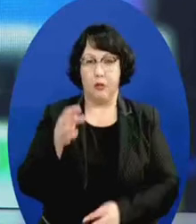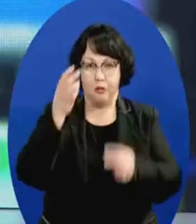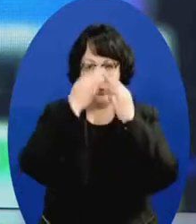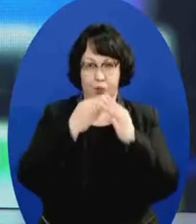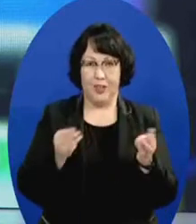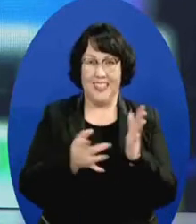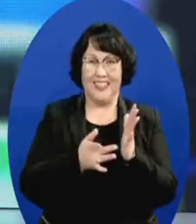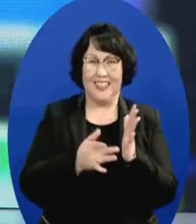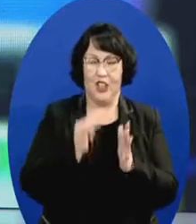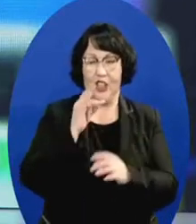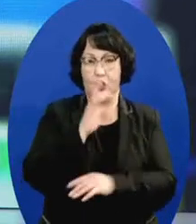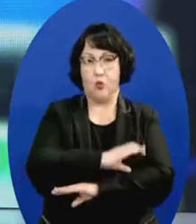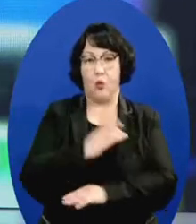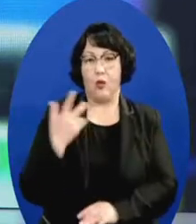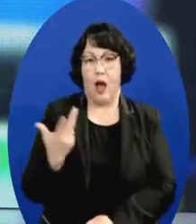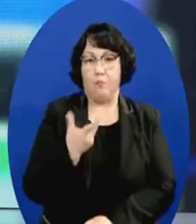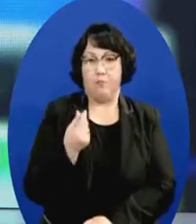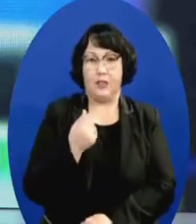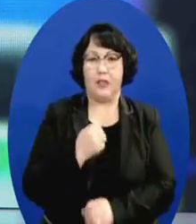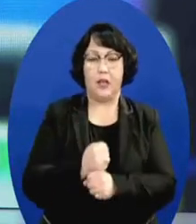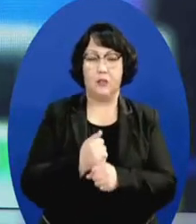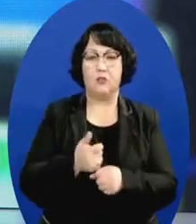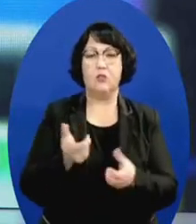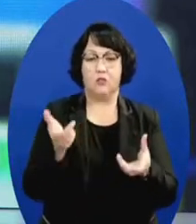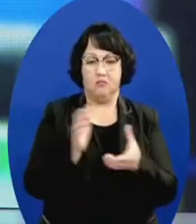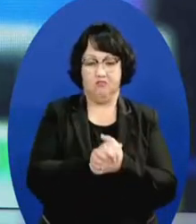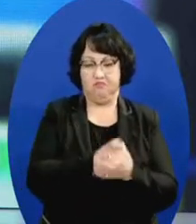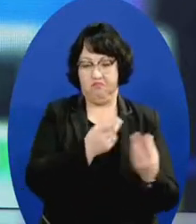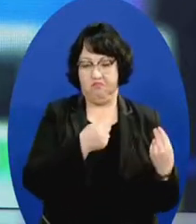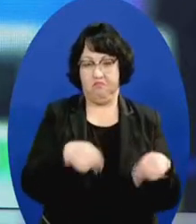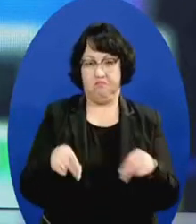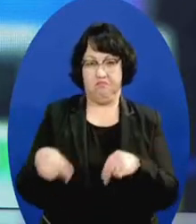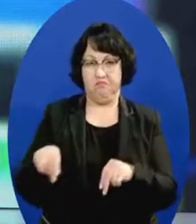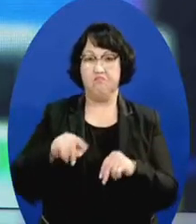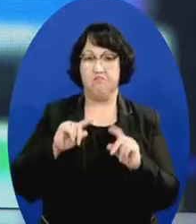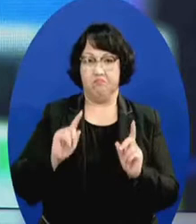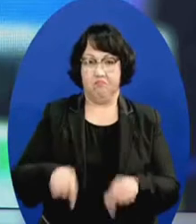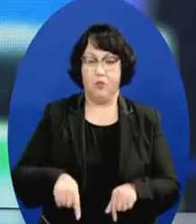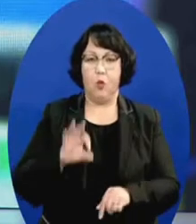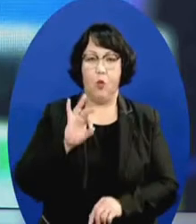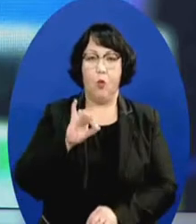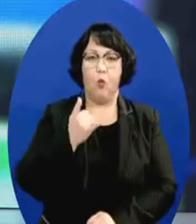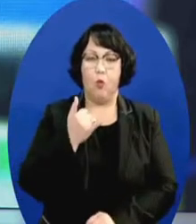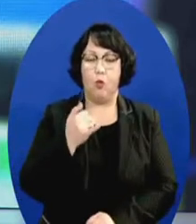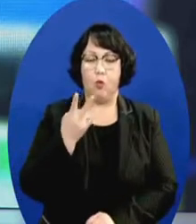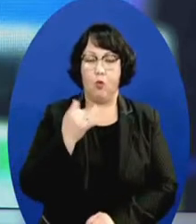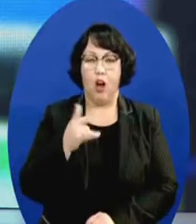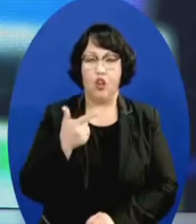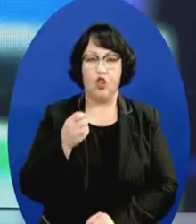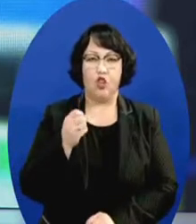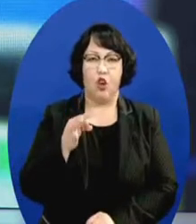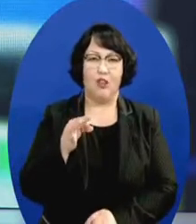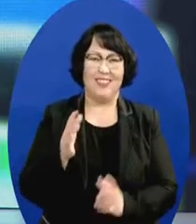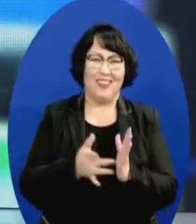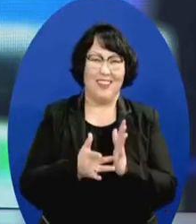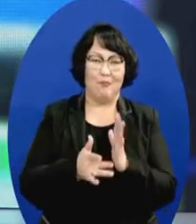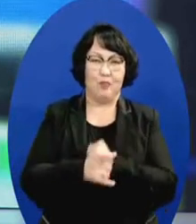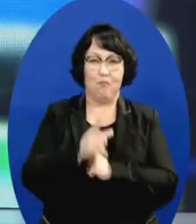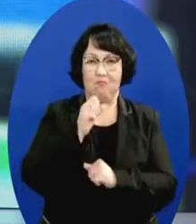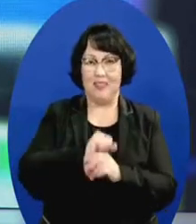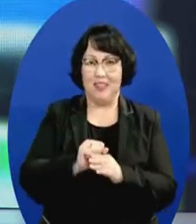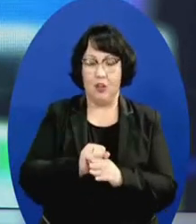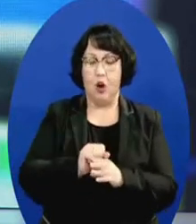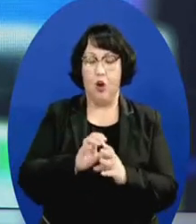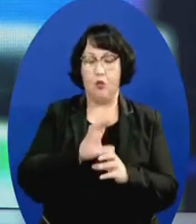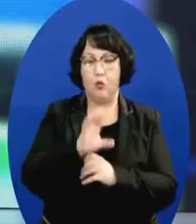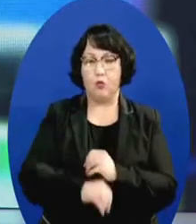технологийн их сургуультай хамтран ажиллах 3-ын гэрээнд гараа үсгэж зурлаа. Энэ төслийн хүрээнд Уул Уурхайн геотехникийн мэрэгжилтэн бэлдэх олон улсын судалгааны төв